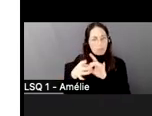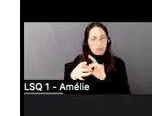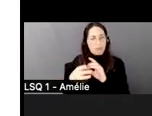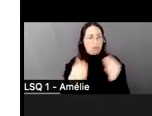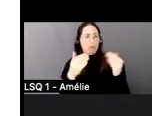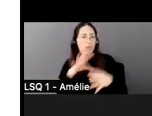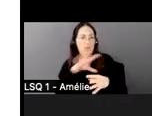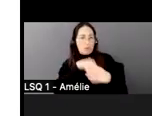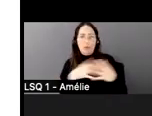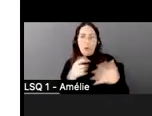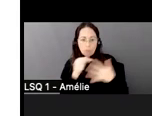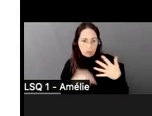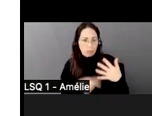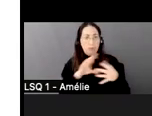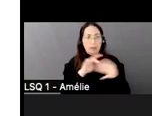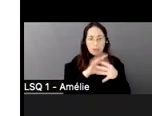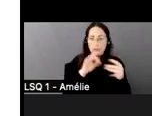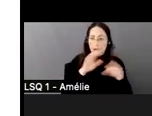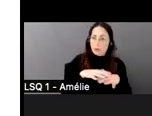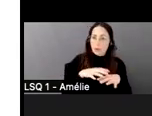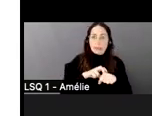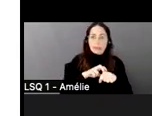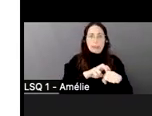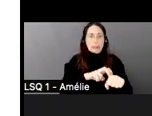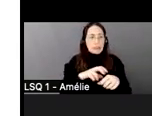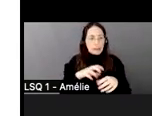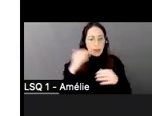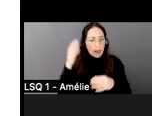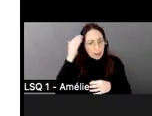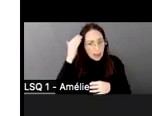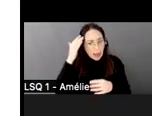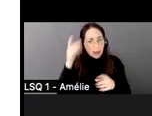l'explication de la détresse mentale et de la santé mentale. L'outil